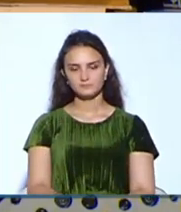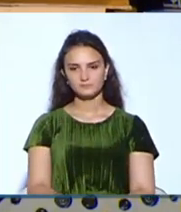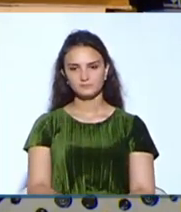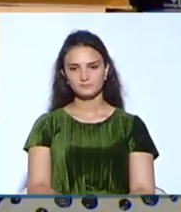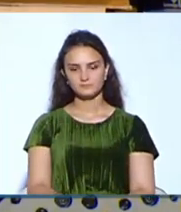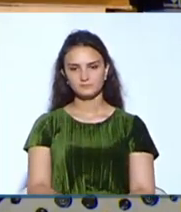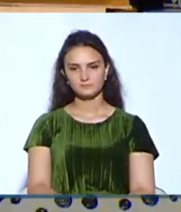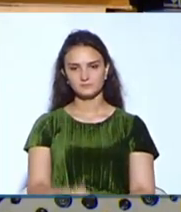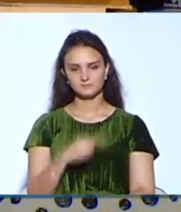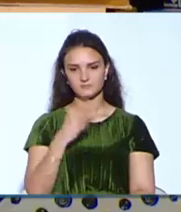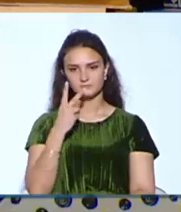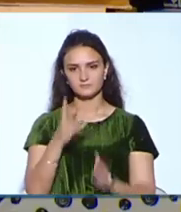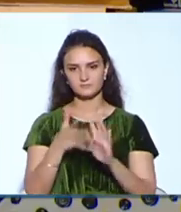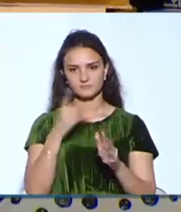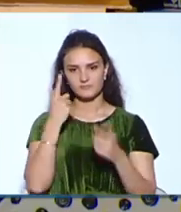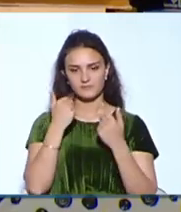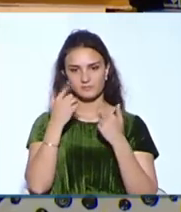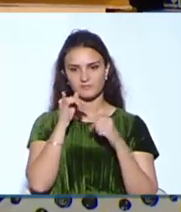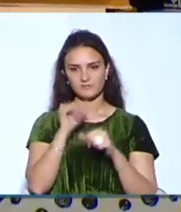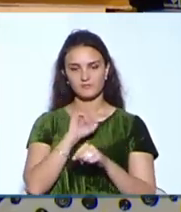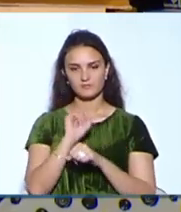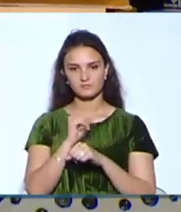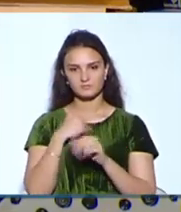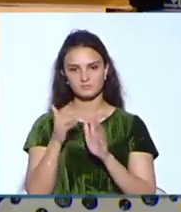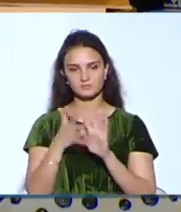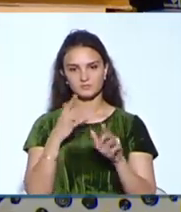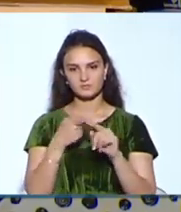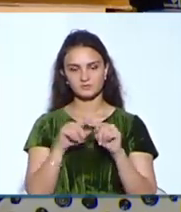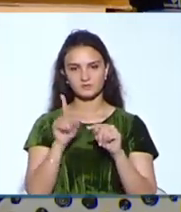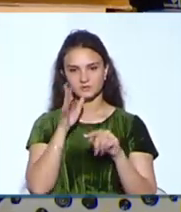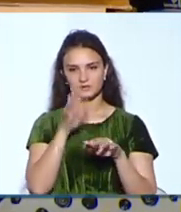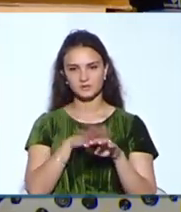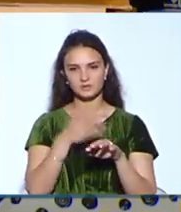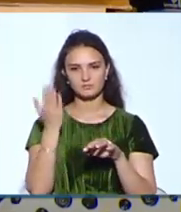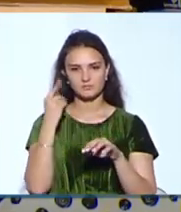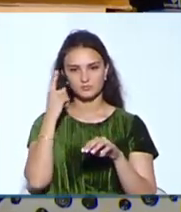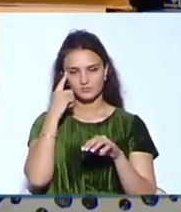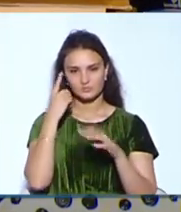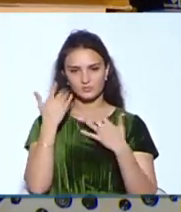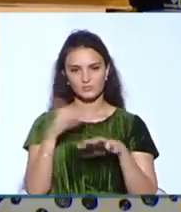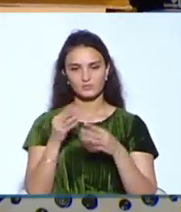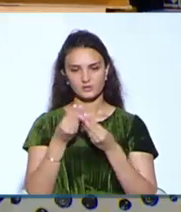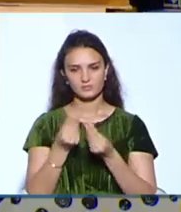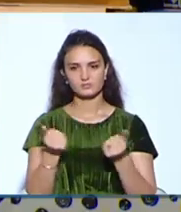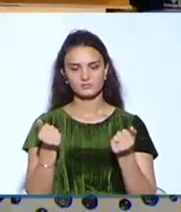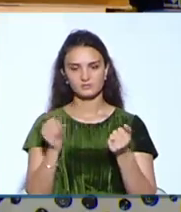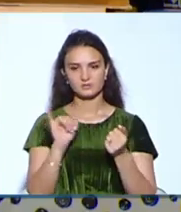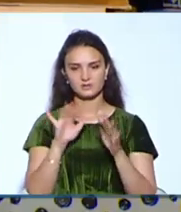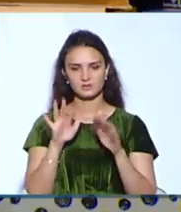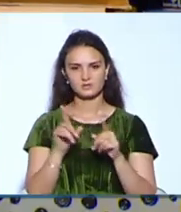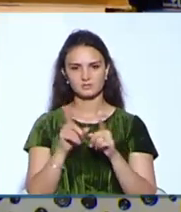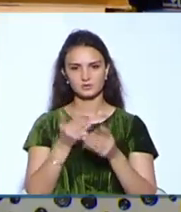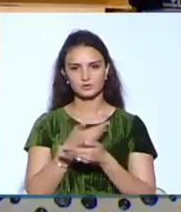და აი რომ მივხვდი, რომ ცრემლებს ვერ ვაჩერებდი, მაშინ მივხვდი, რომ ის რაც დიდი ხანია მგონია, რომ გადამუშავებულია, სადღაც